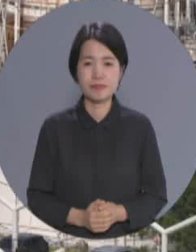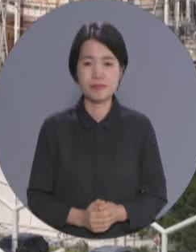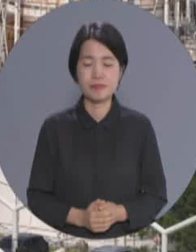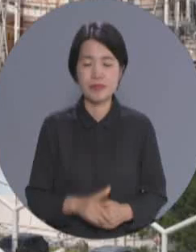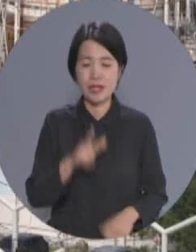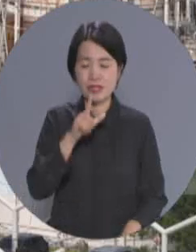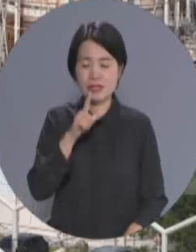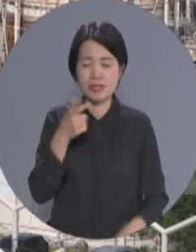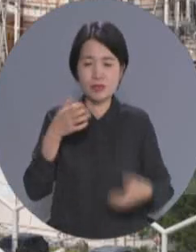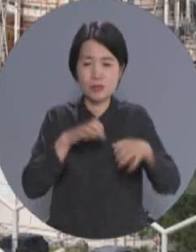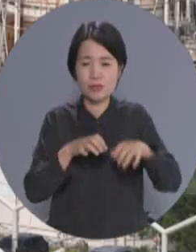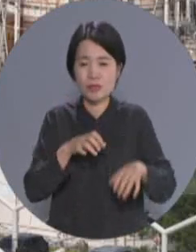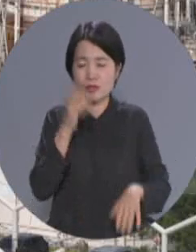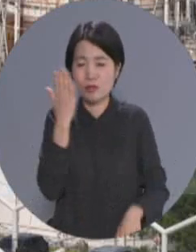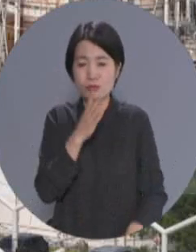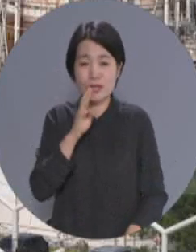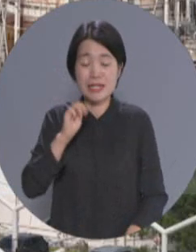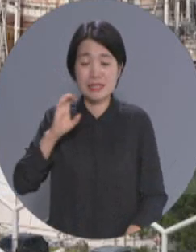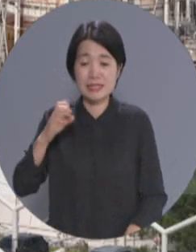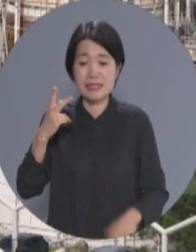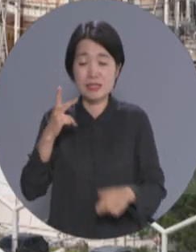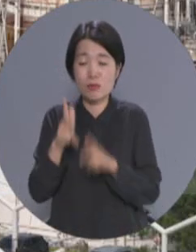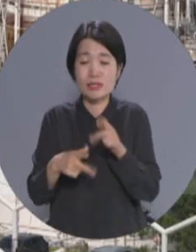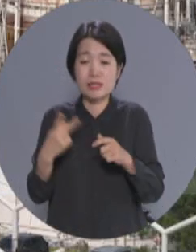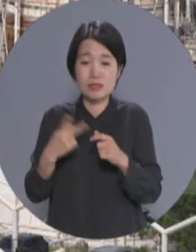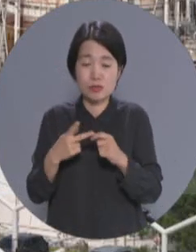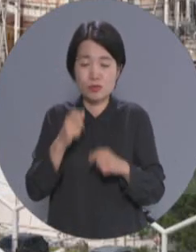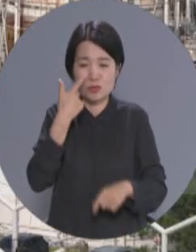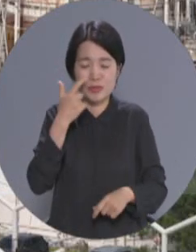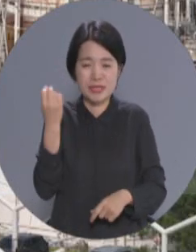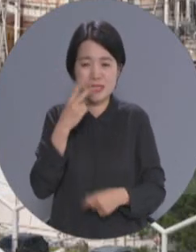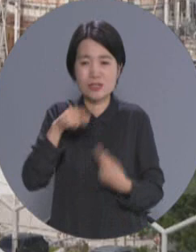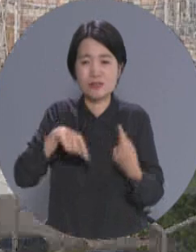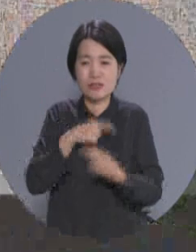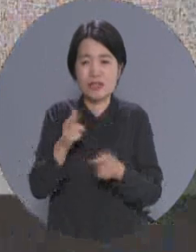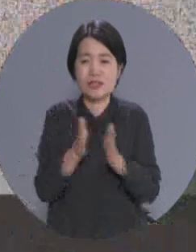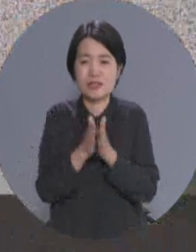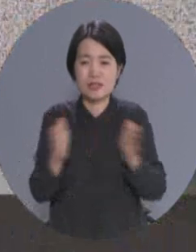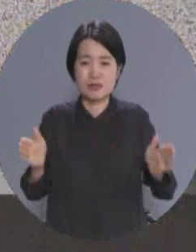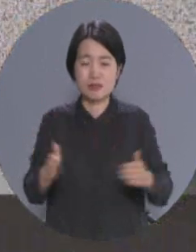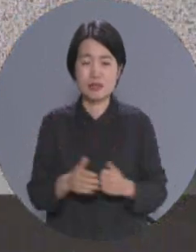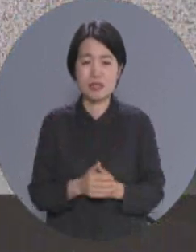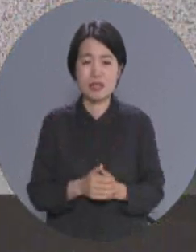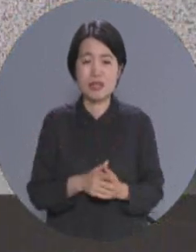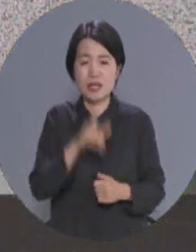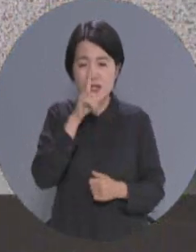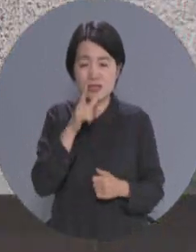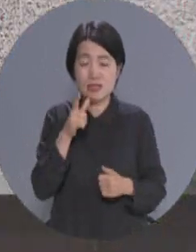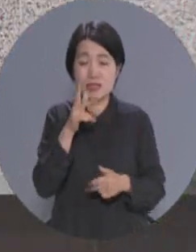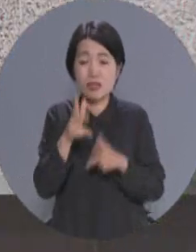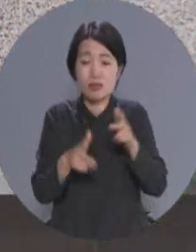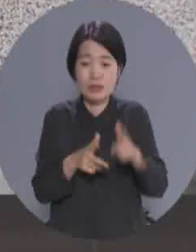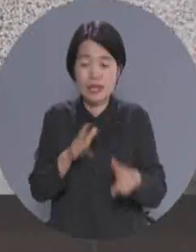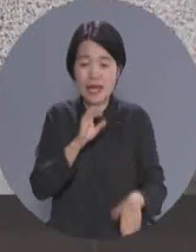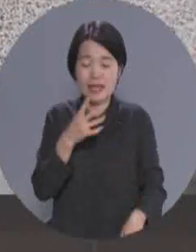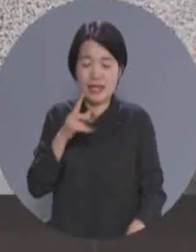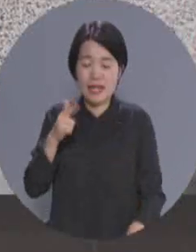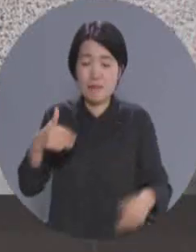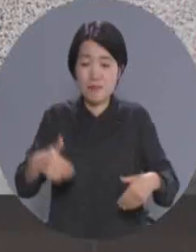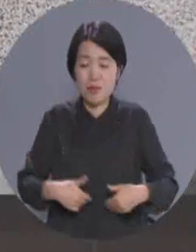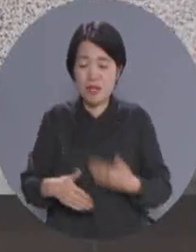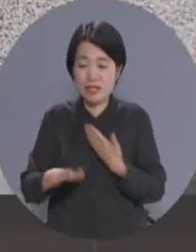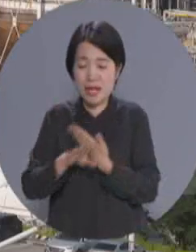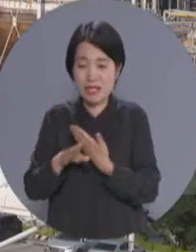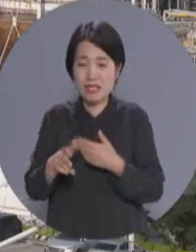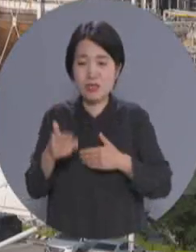LG 화학 여수 NCC 2공장이 6개월 만에 재가동에 들어갑니다 LG 화학은 에틸렌이 필요한 다른